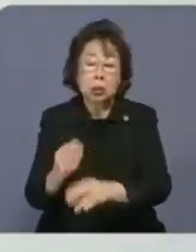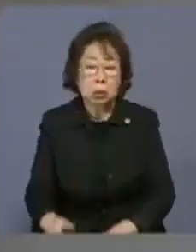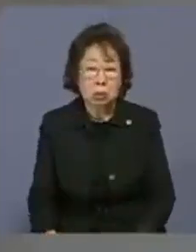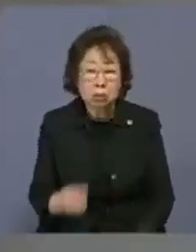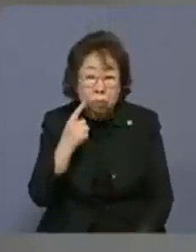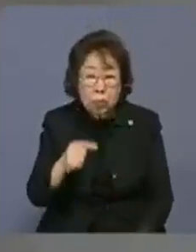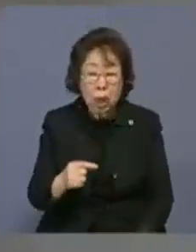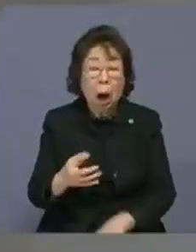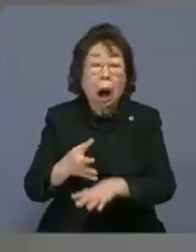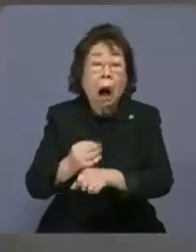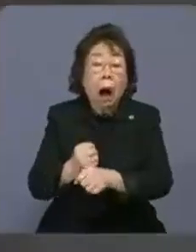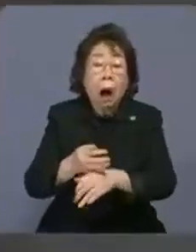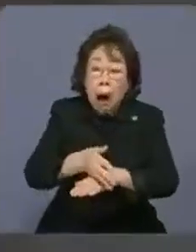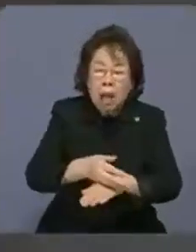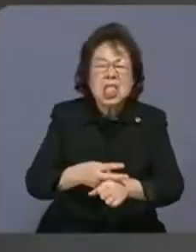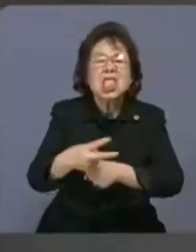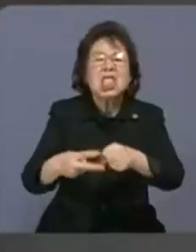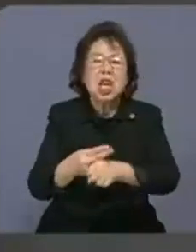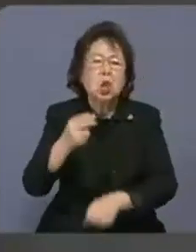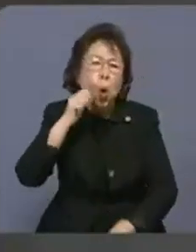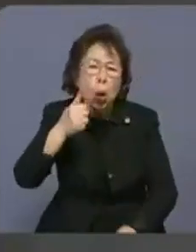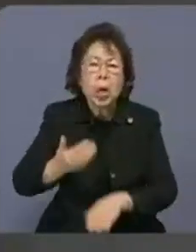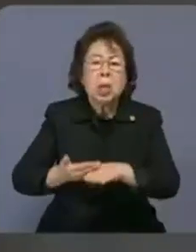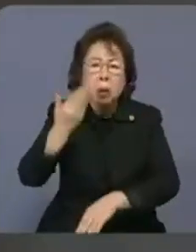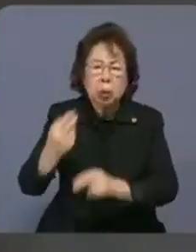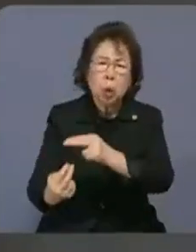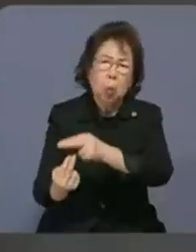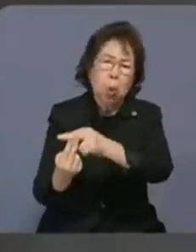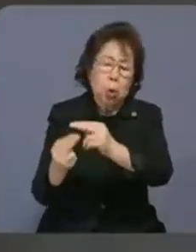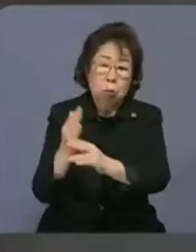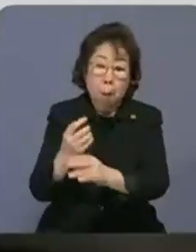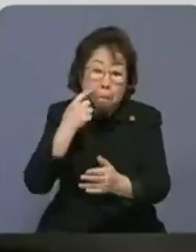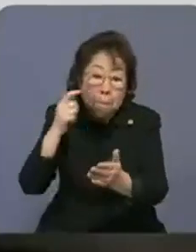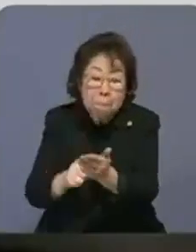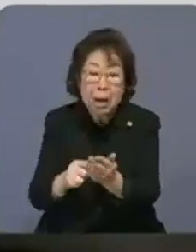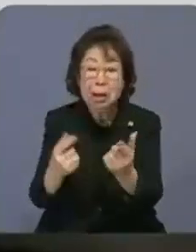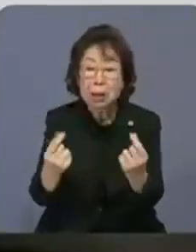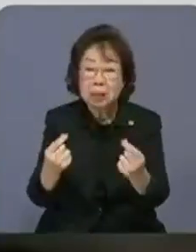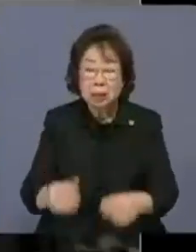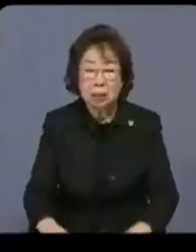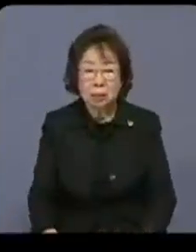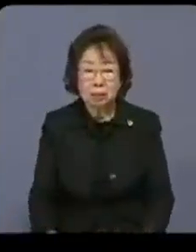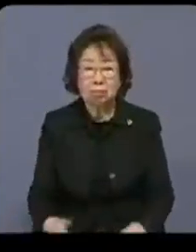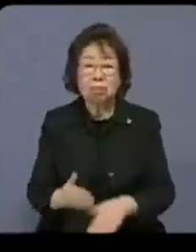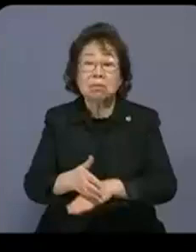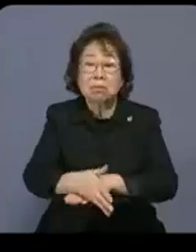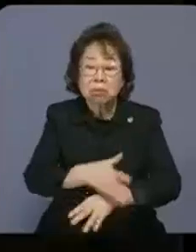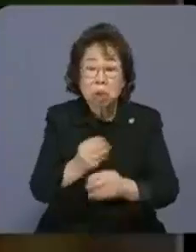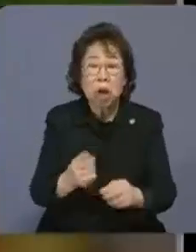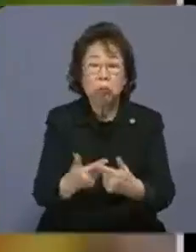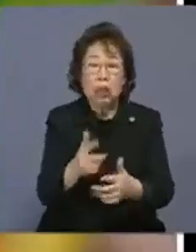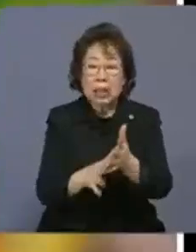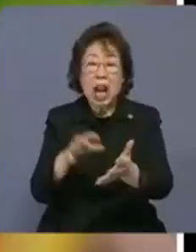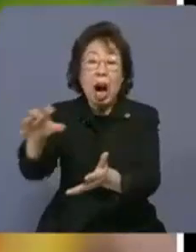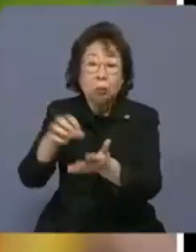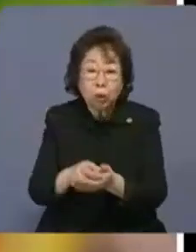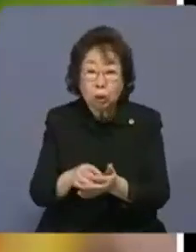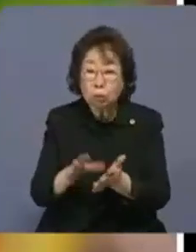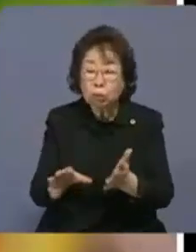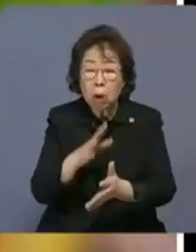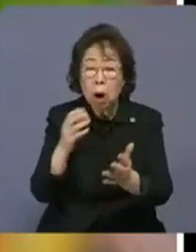중에는 유통기한이 최대 2년 5개월 넘게 지난 것도 발견됐습니다 유통기한이 지나 부산시가 압수한 식품이